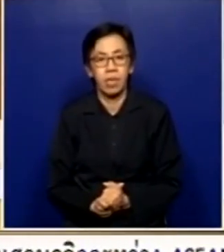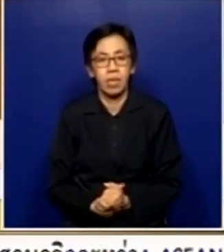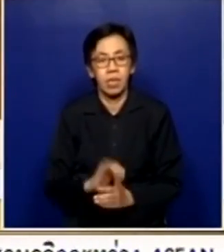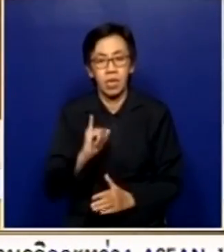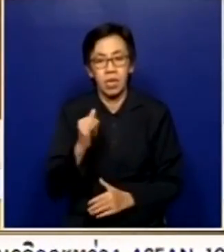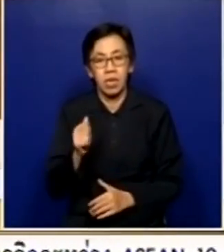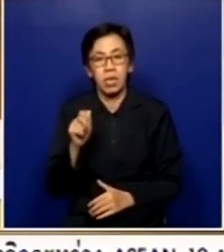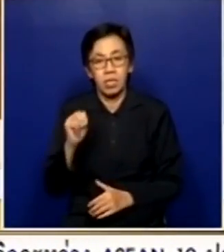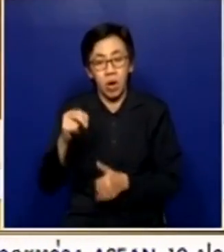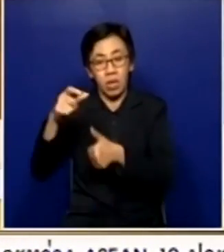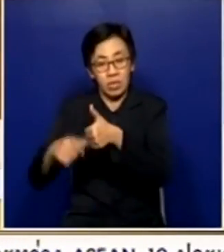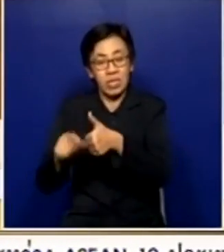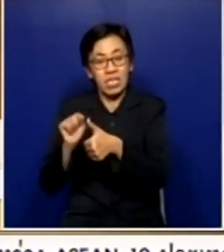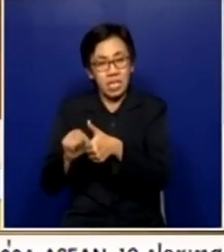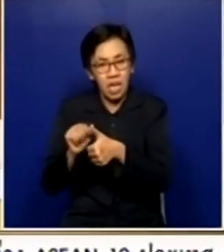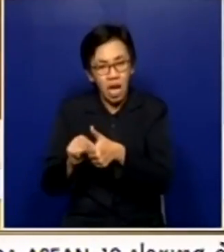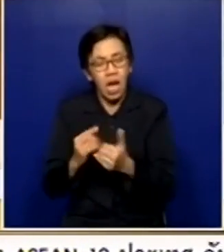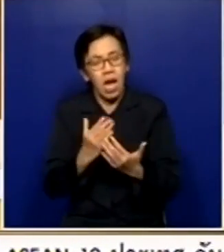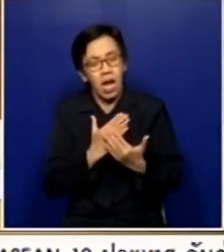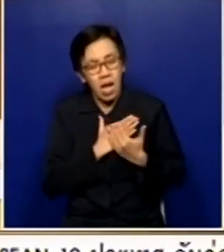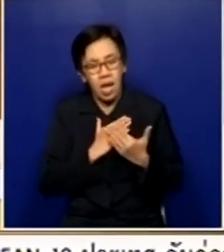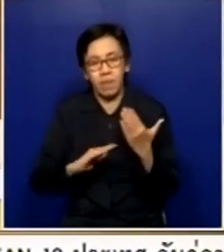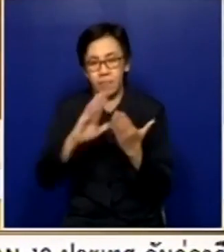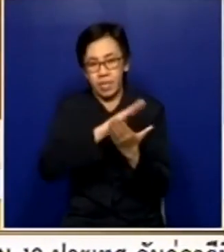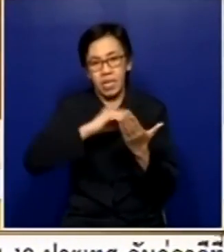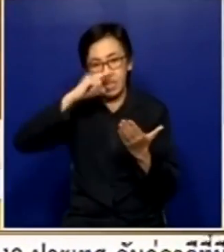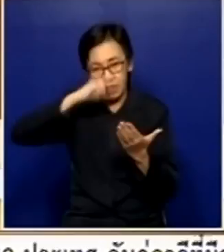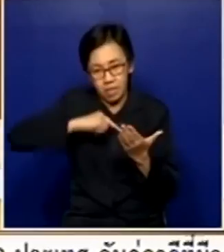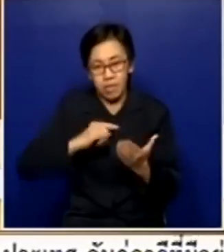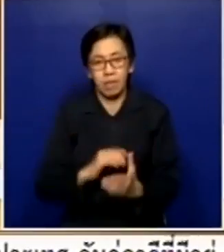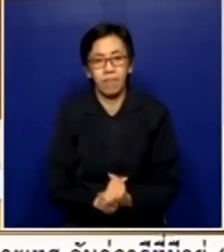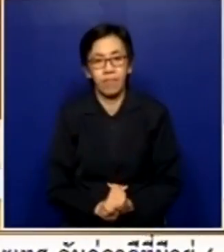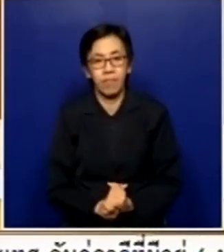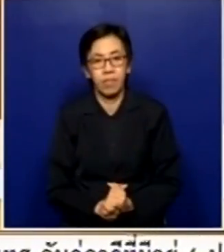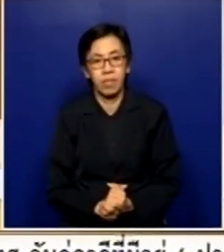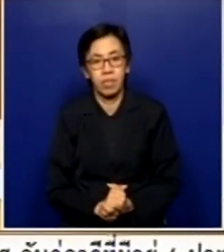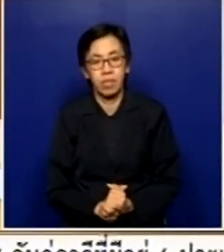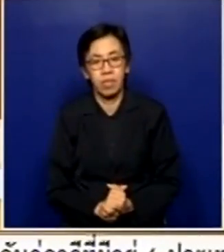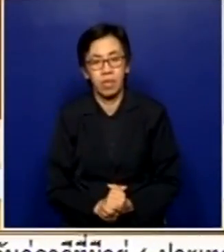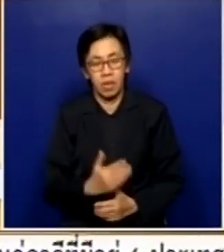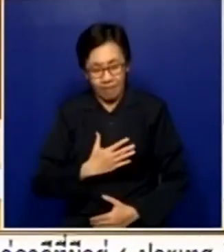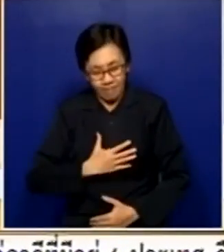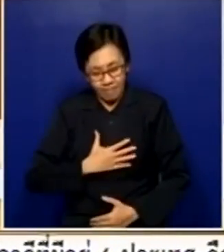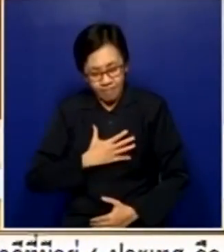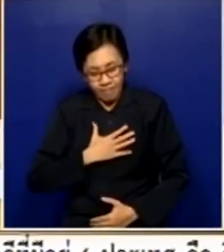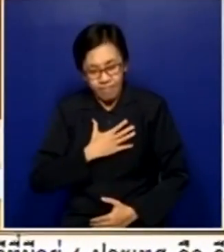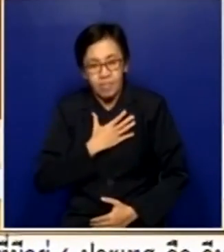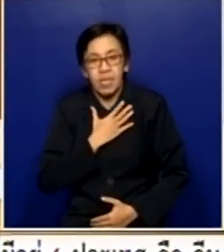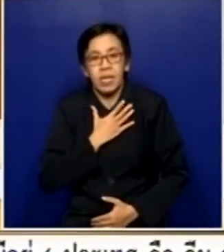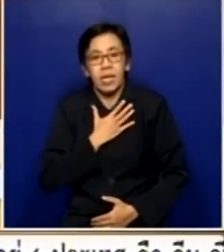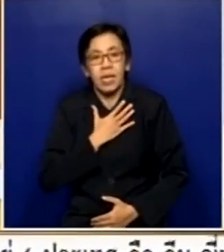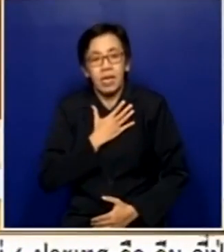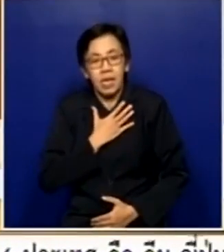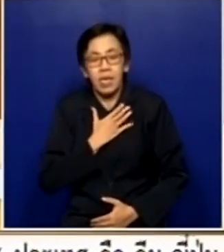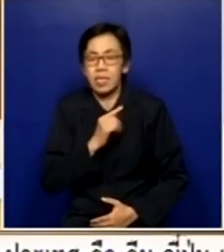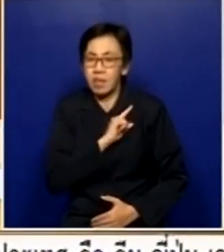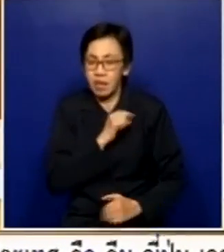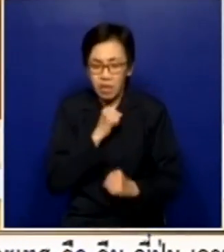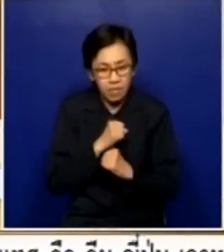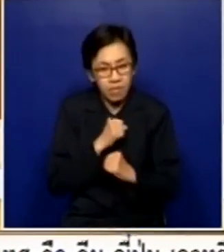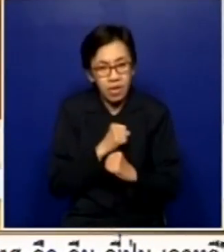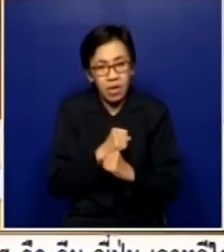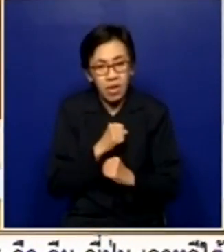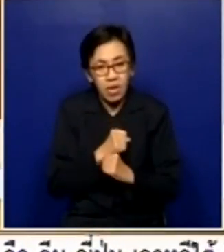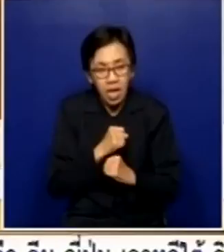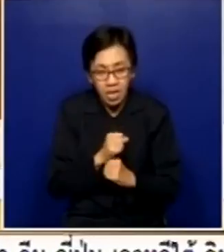จรซึ่งเป็นคนหนึ่งซึ่งรักในแผ่นดินไทยภูมิใจแล้วก็ภาคภูมิใจในการที่ทำหน้าที่ไม่ว่าจะ